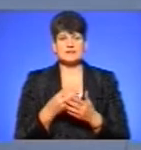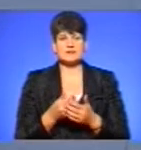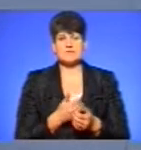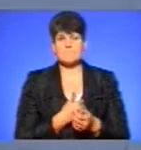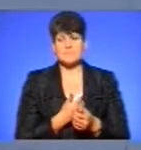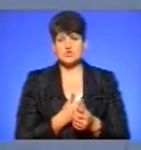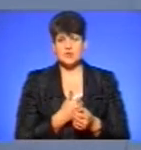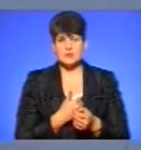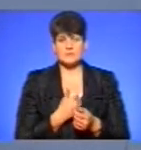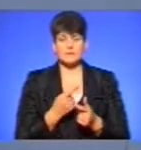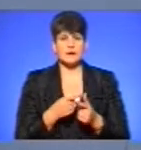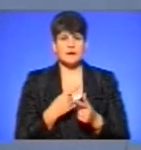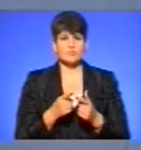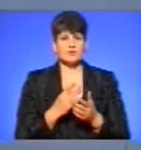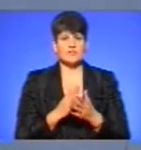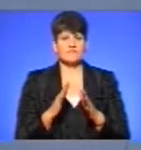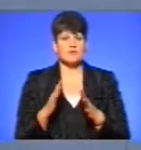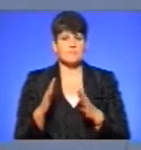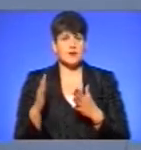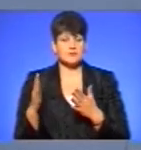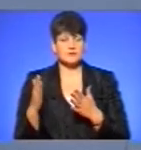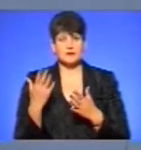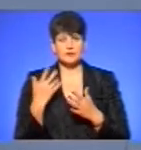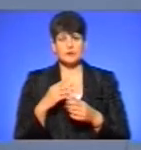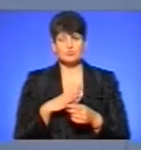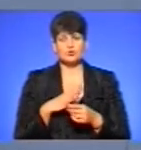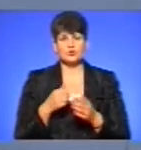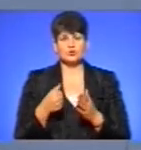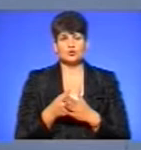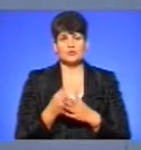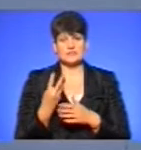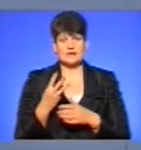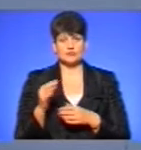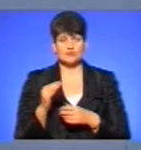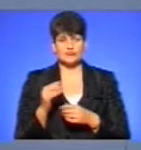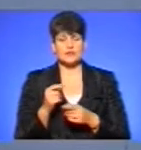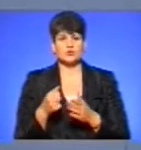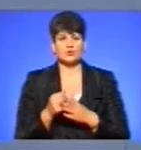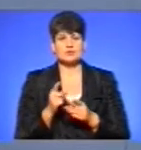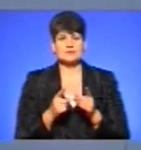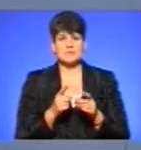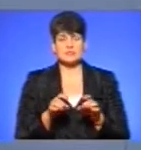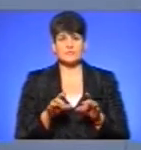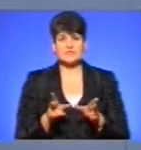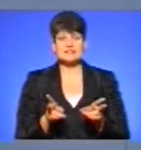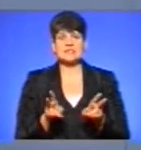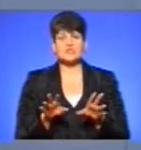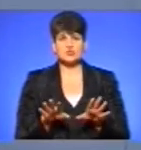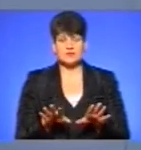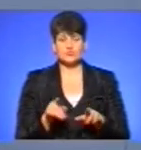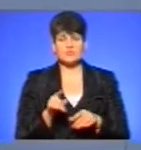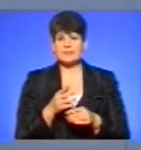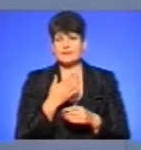є випадки, які і були до 3 жовтня, до зміни постанови, вони залишаються. Тобто немає терміну